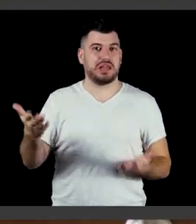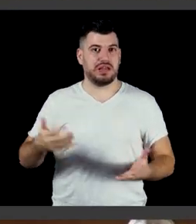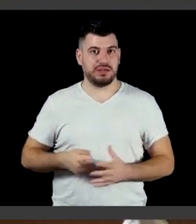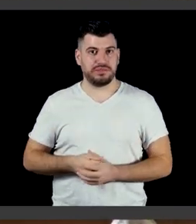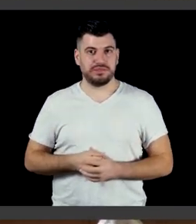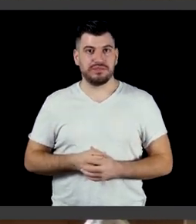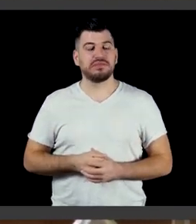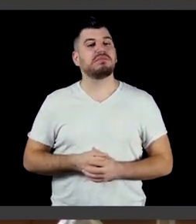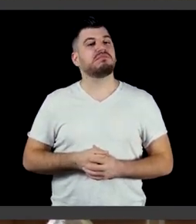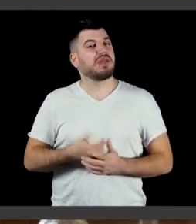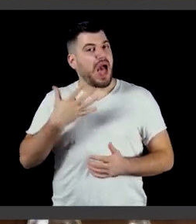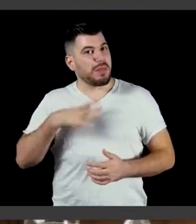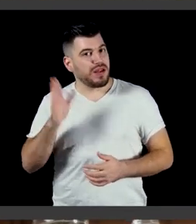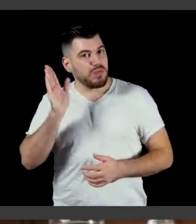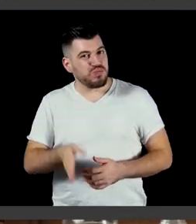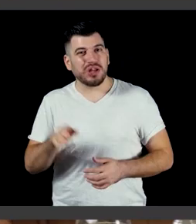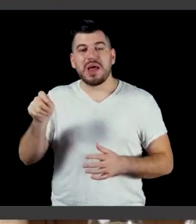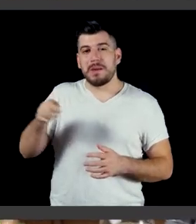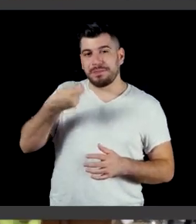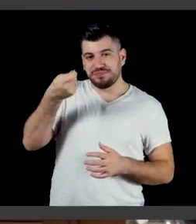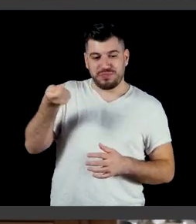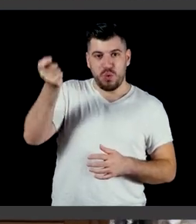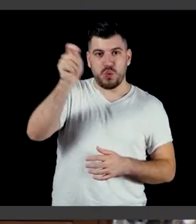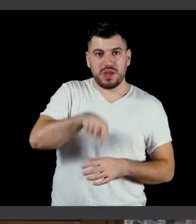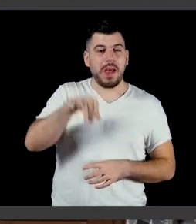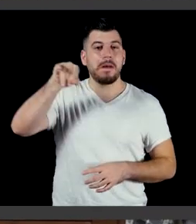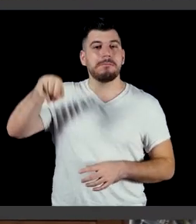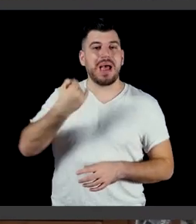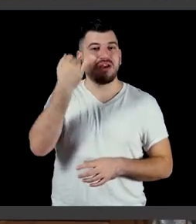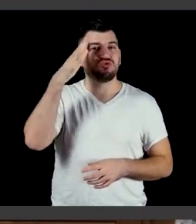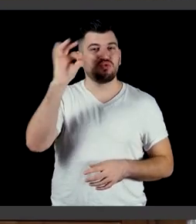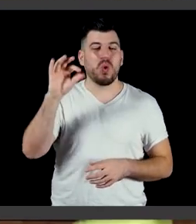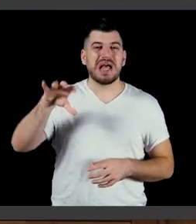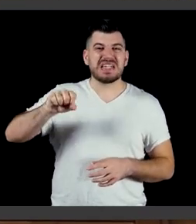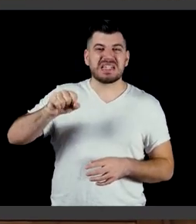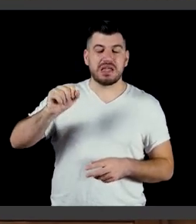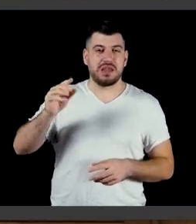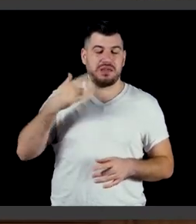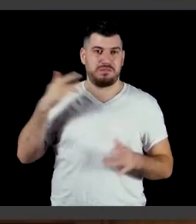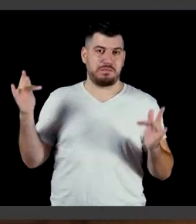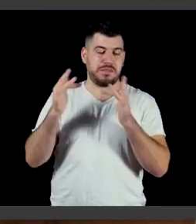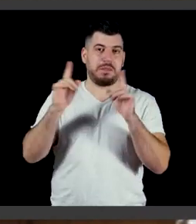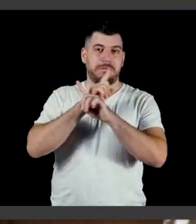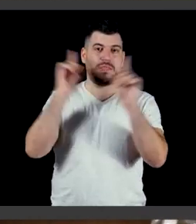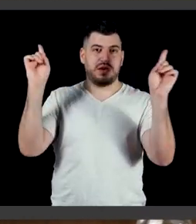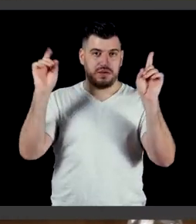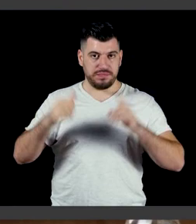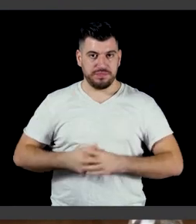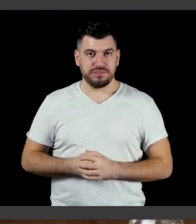μέλι, ίσα ίσα για να σπάσει την οξύτητα από το ξύδι, αλλά θα έβαζα και παραπάνω ξύδι. Που σημαίνει